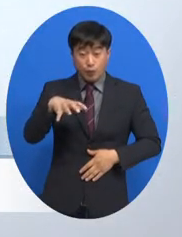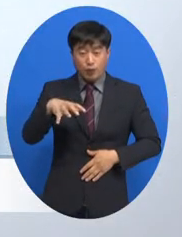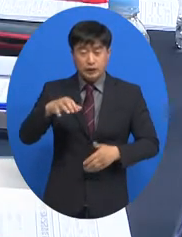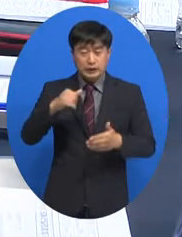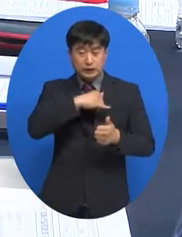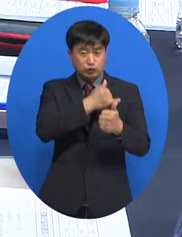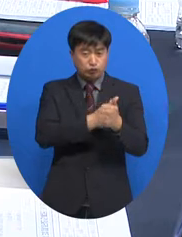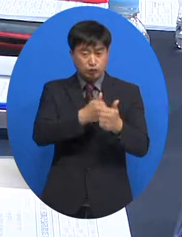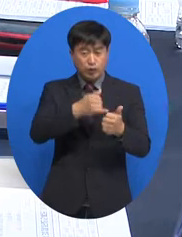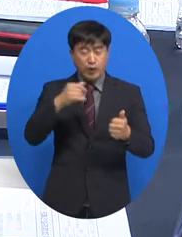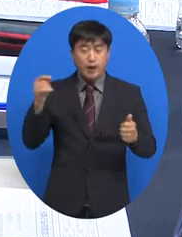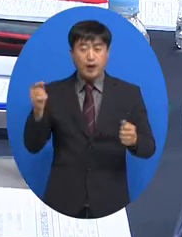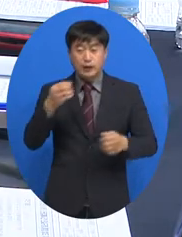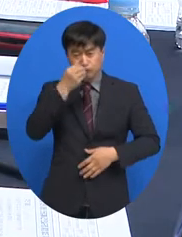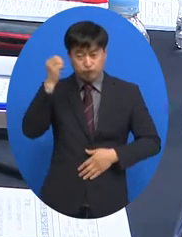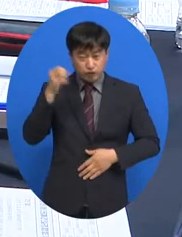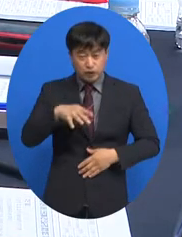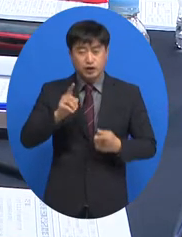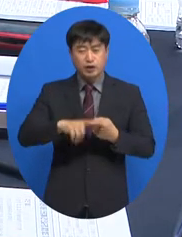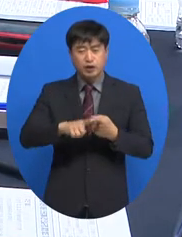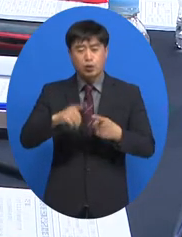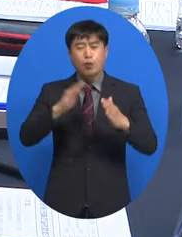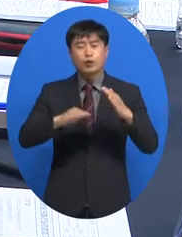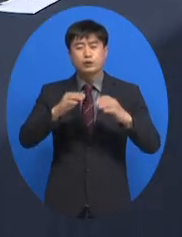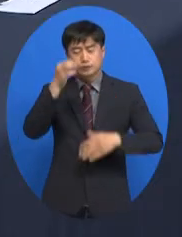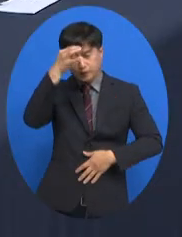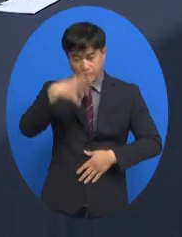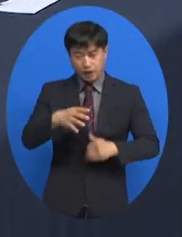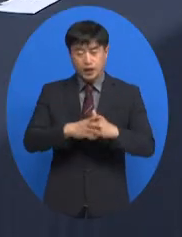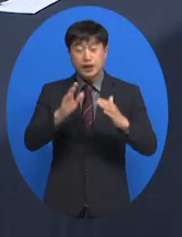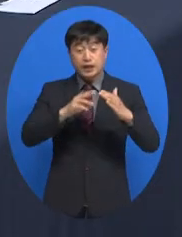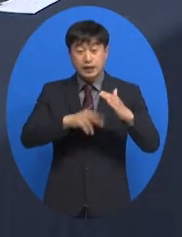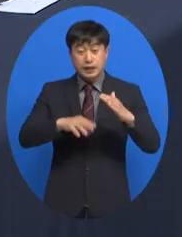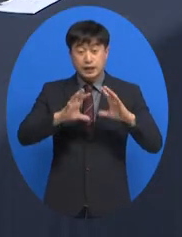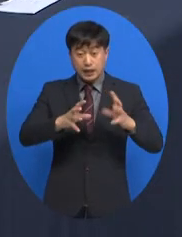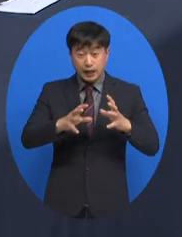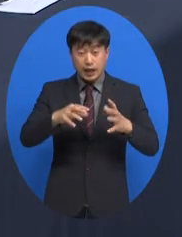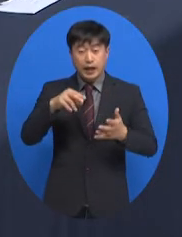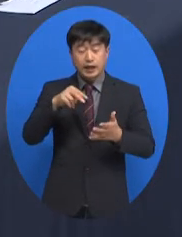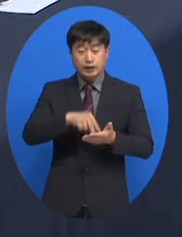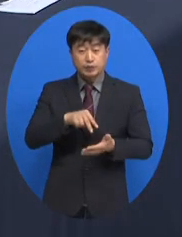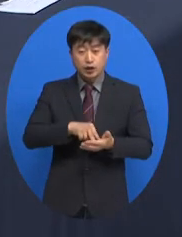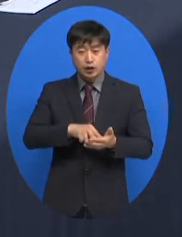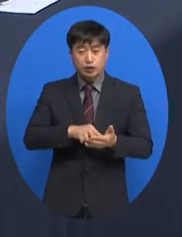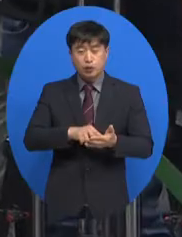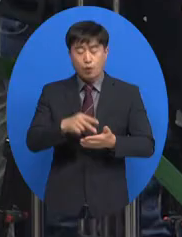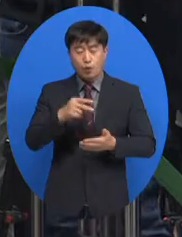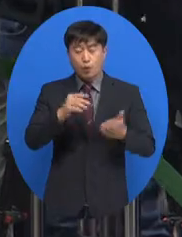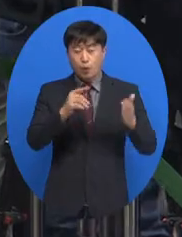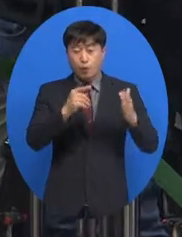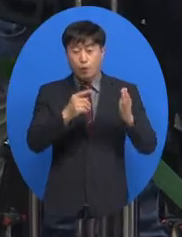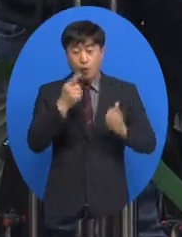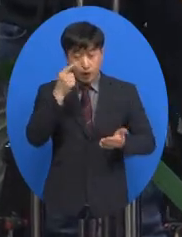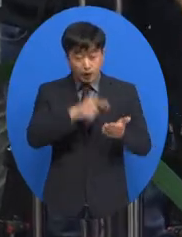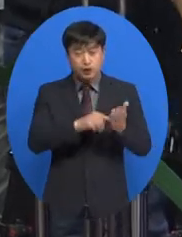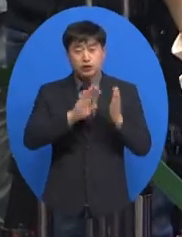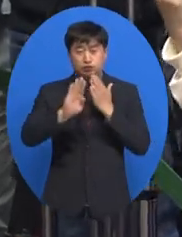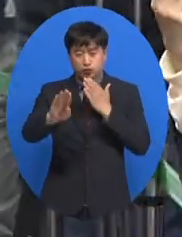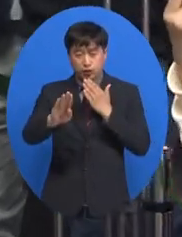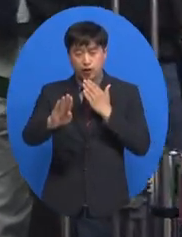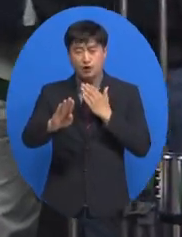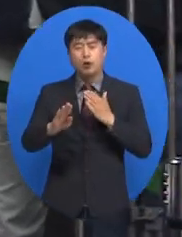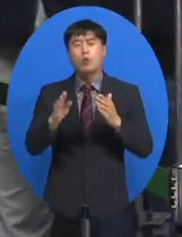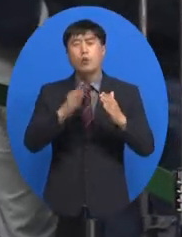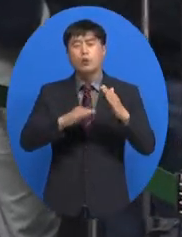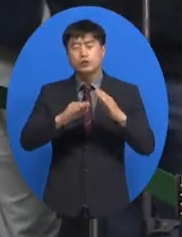피해자와 유가족들에게 공식 사과했습니다. 국가 차원의 진실 규명이 이뤄진 후 경기도 차원의 첫 공식 사과로